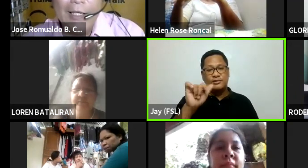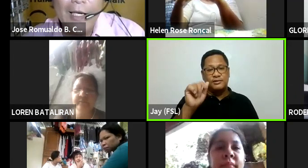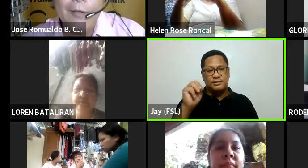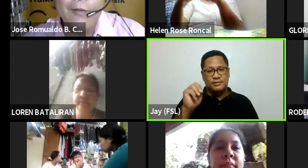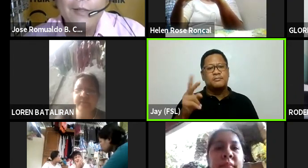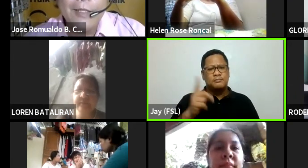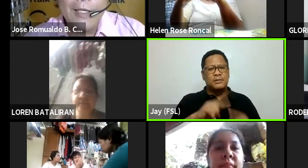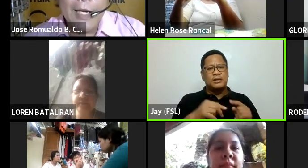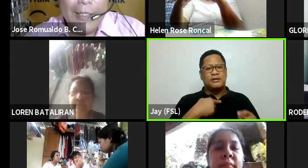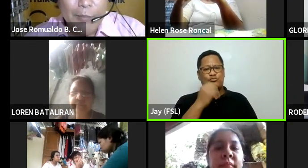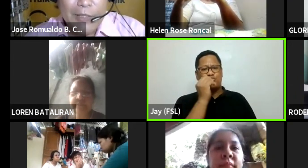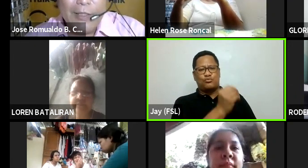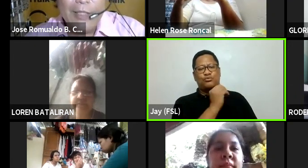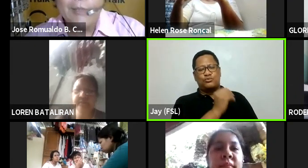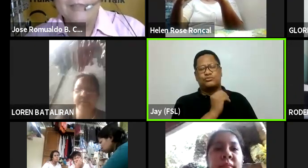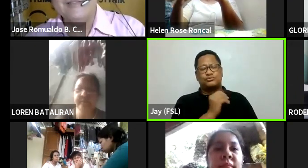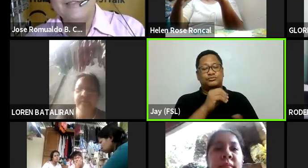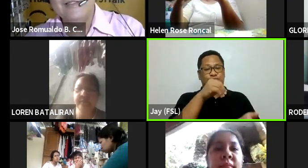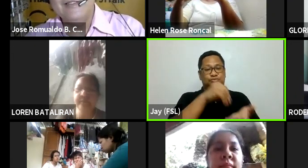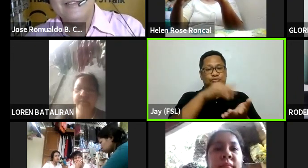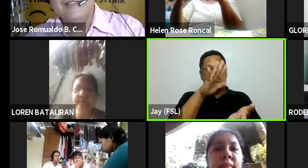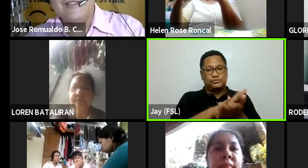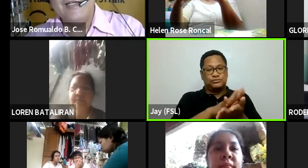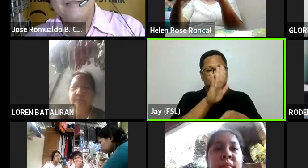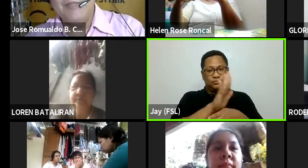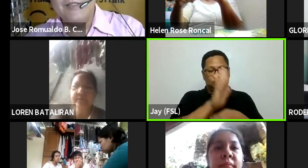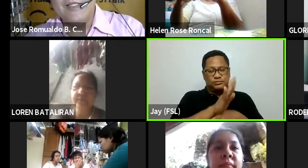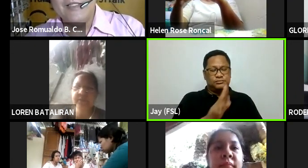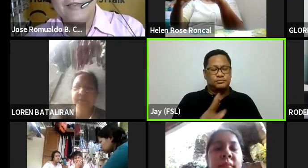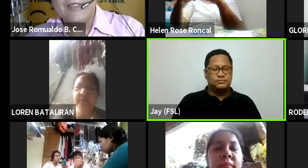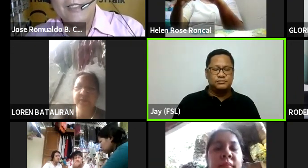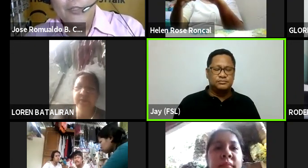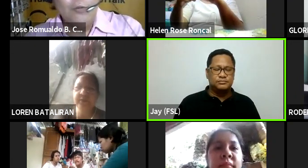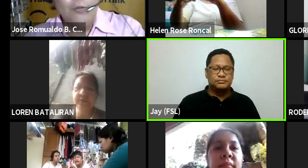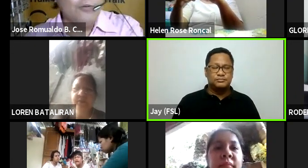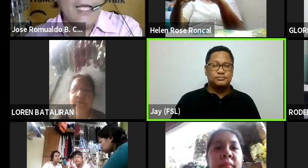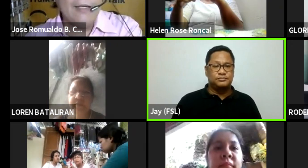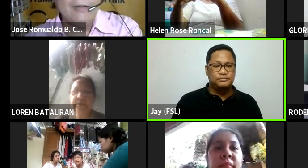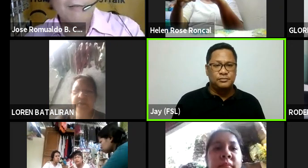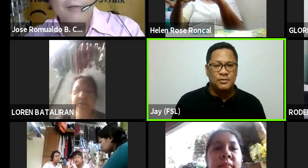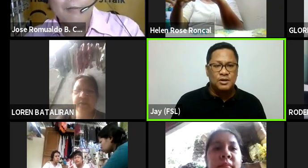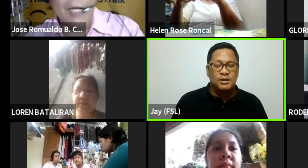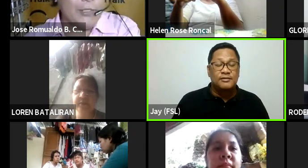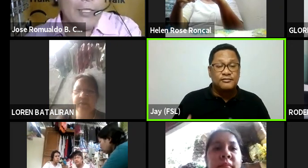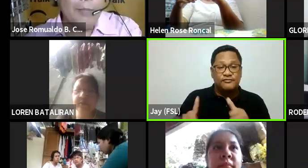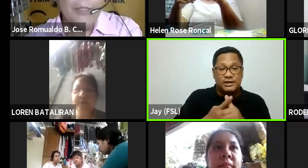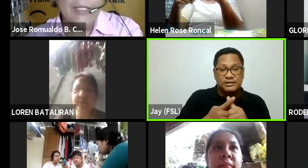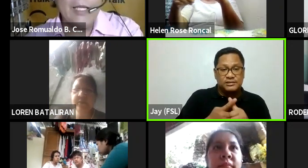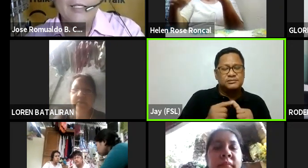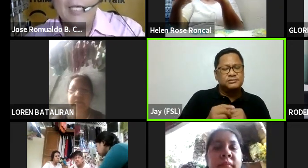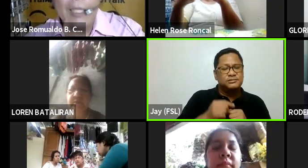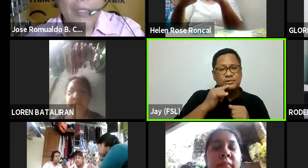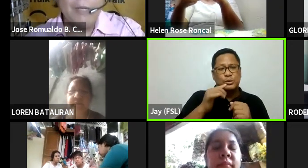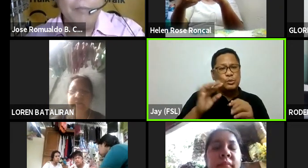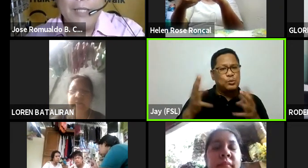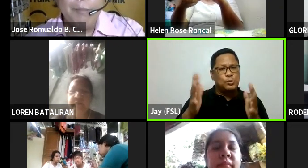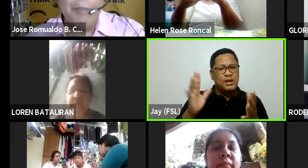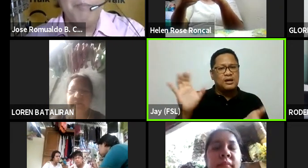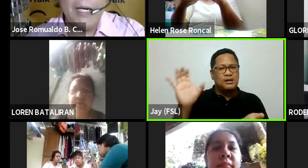siyang sarili na ano, credit business. Credit business. Yung una, wala siyang